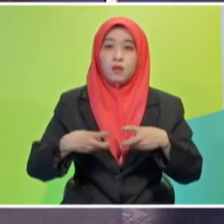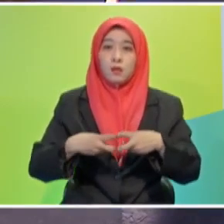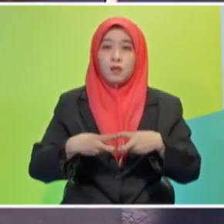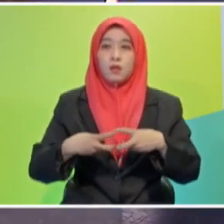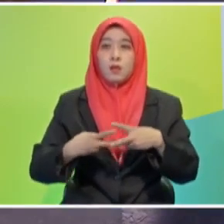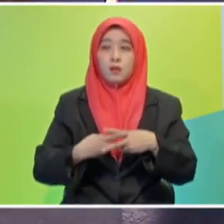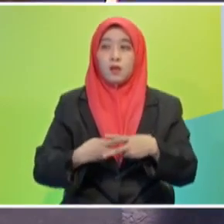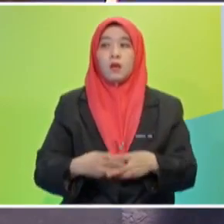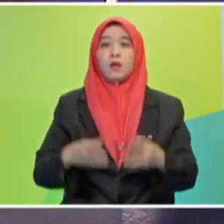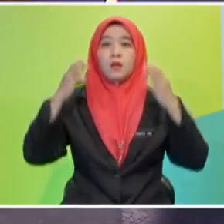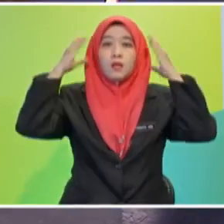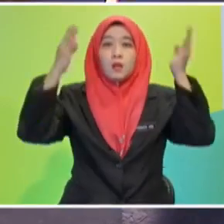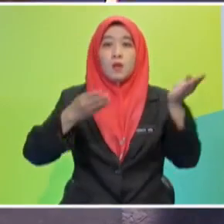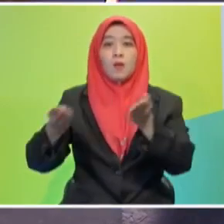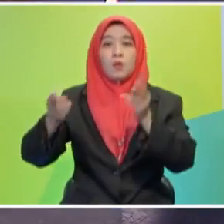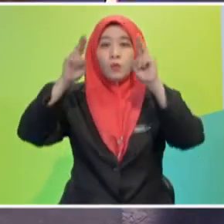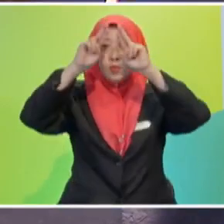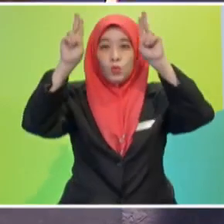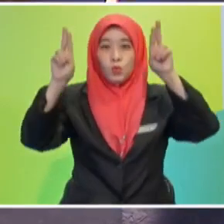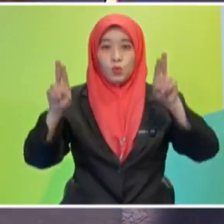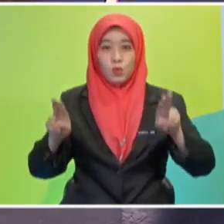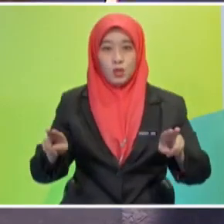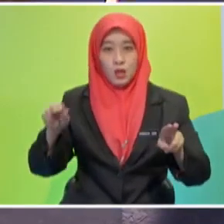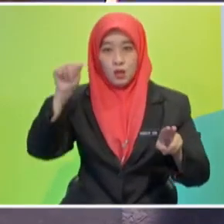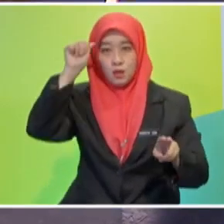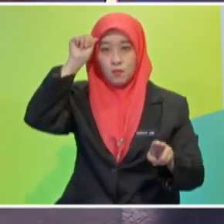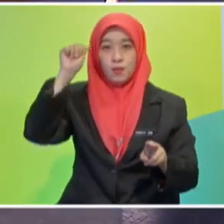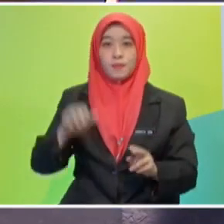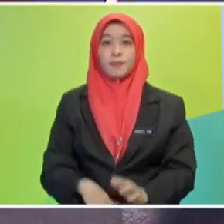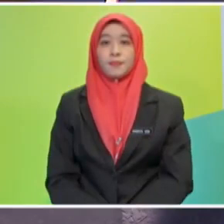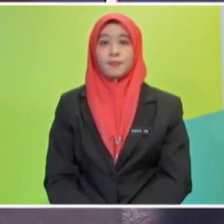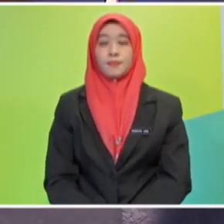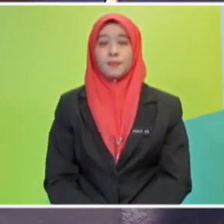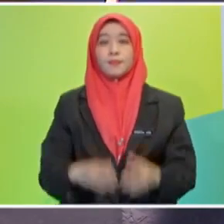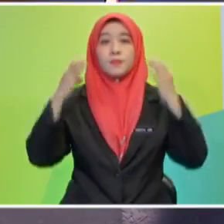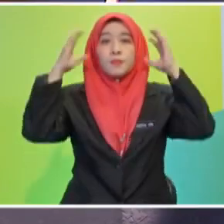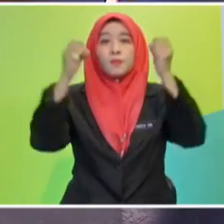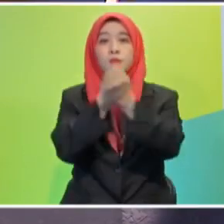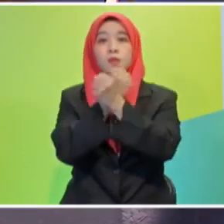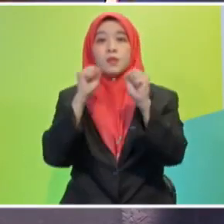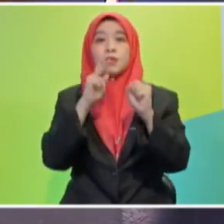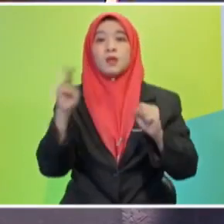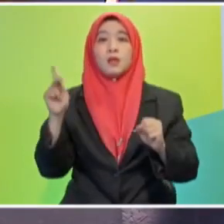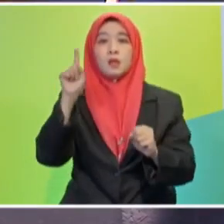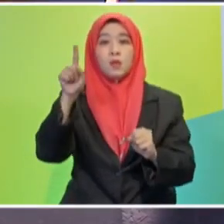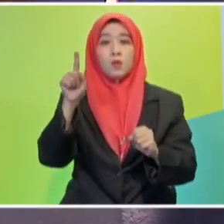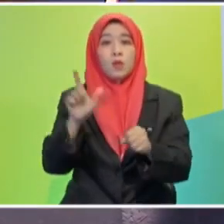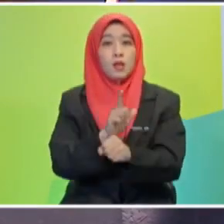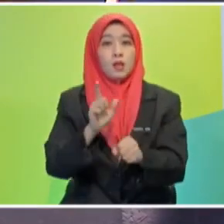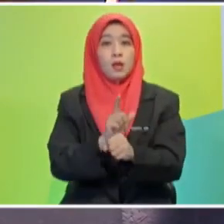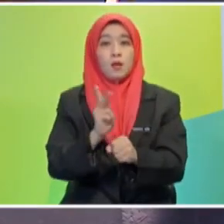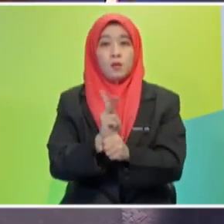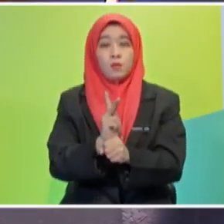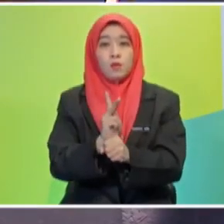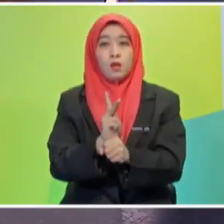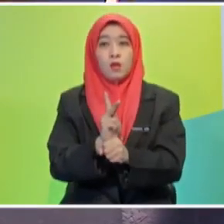ni. Baiklah. Nak ujilah. Okey, jadi dekat depan Aiman, cikgu ada sediakan satu latihan pengukuhan di mana